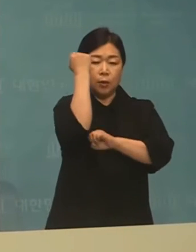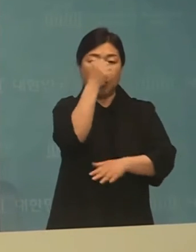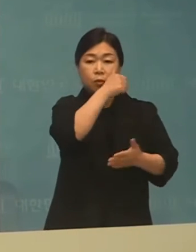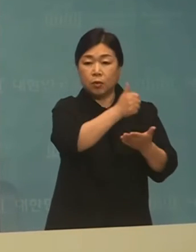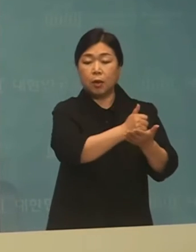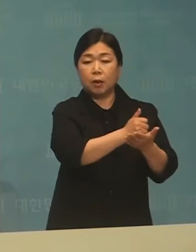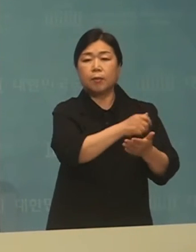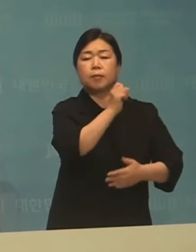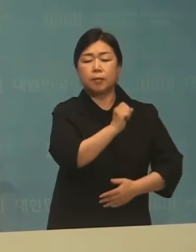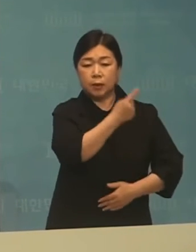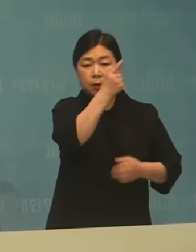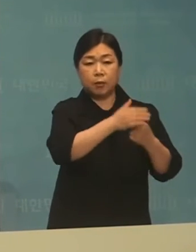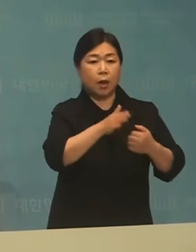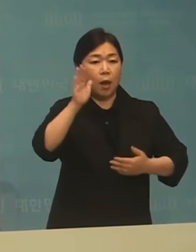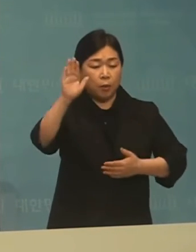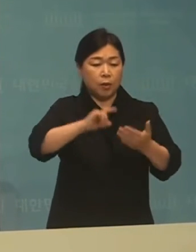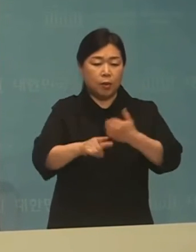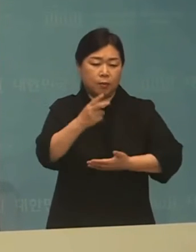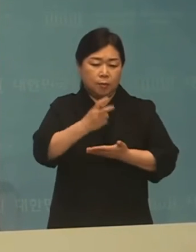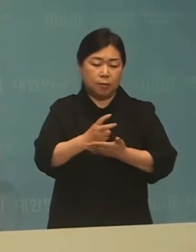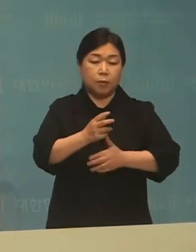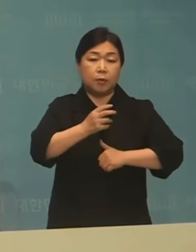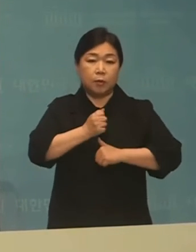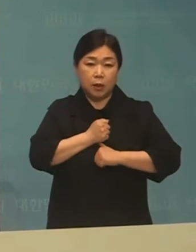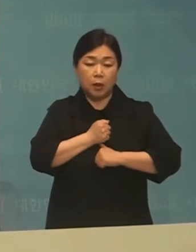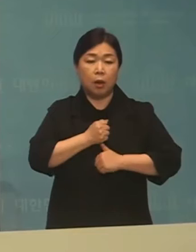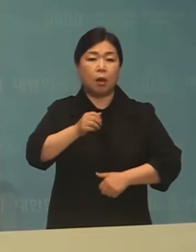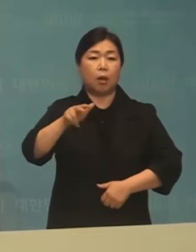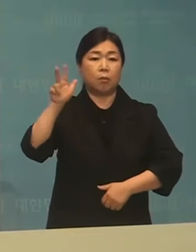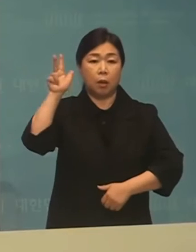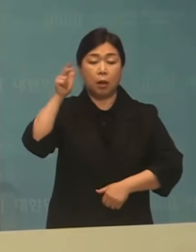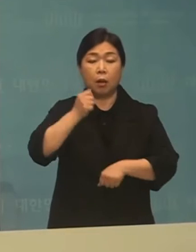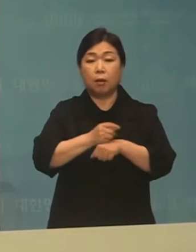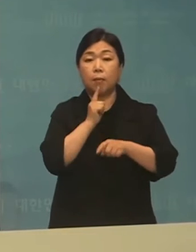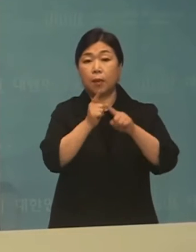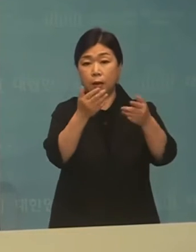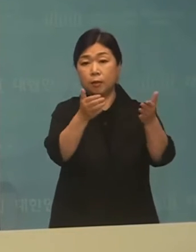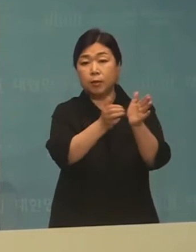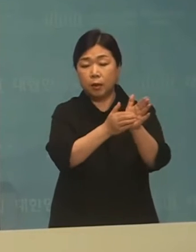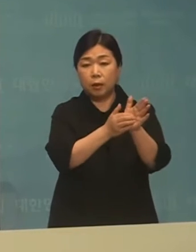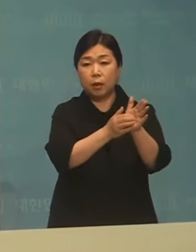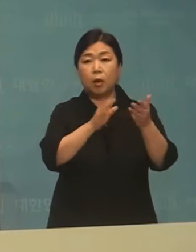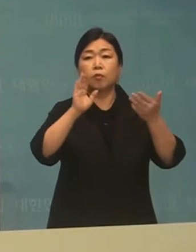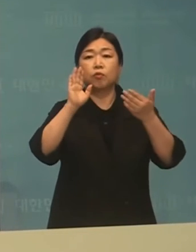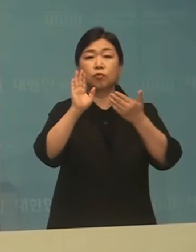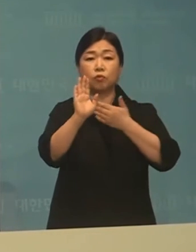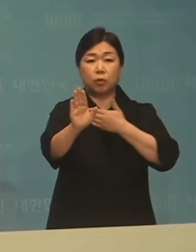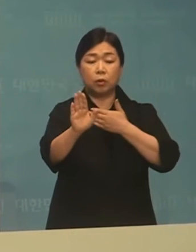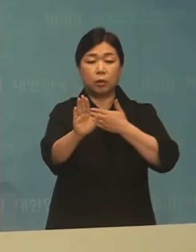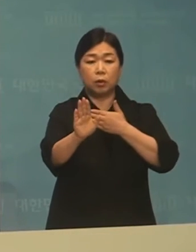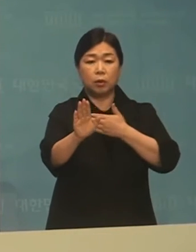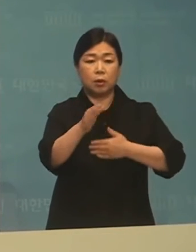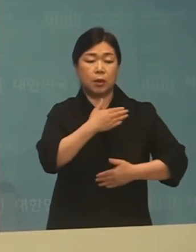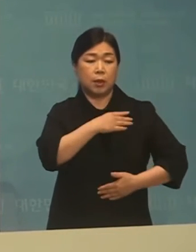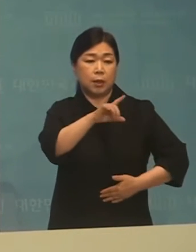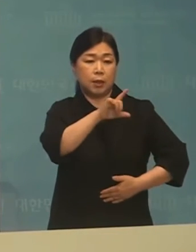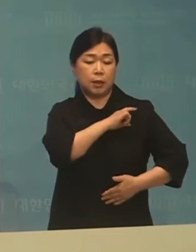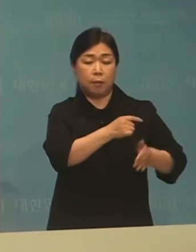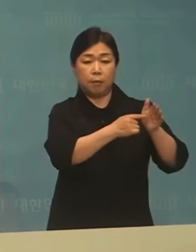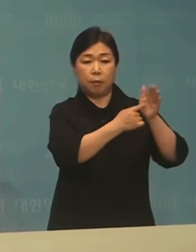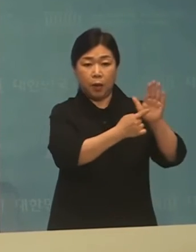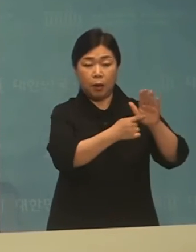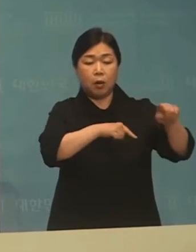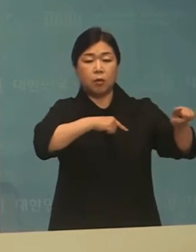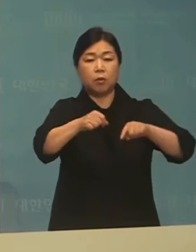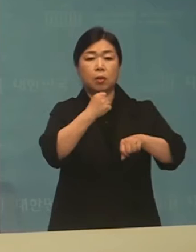때문에 앞으로 더 원칙을 지켜나가겠다고 말했습니다. 그 이후 제 이름을 걸고 정치를